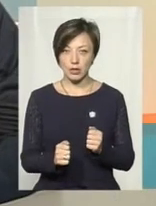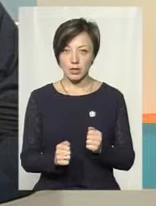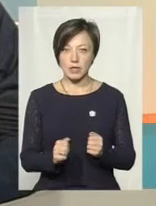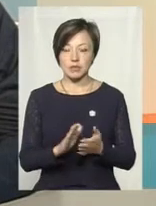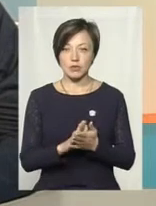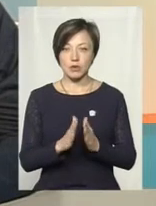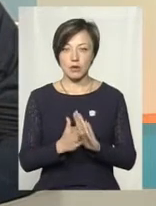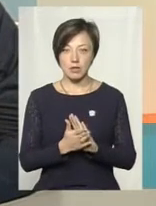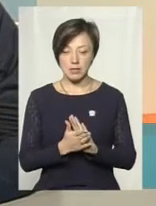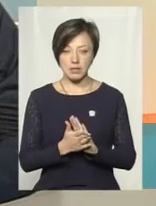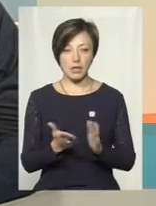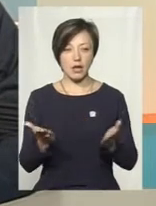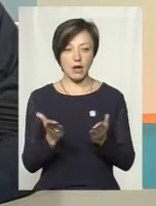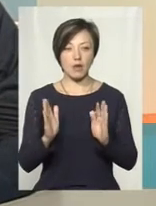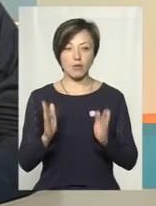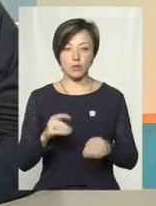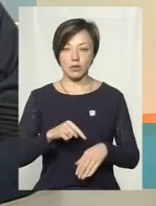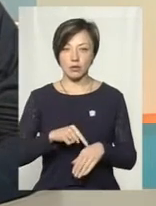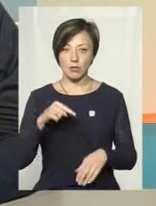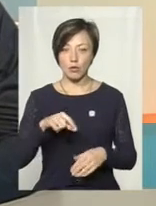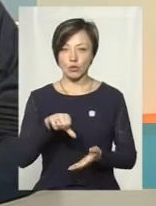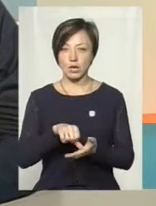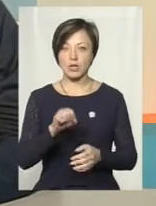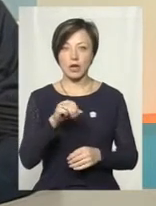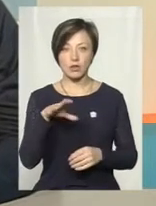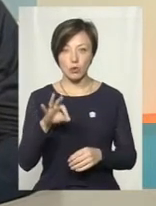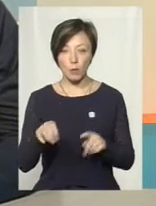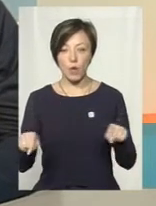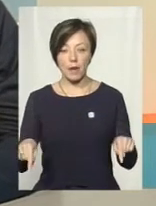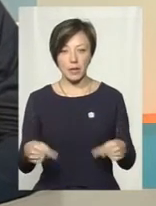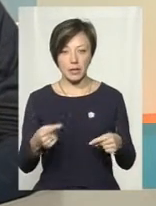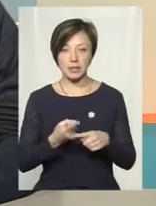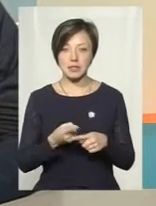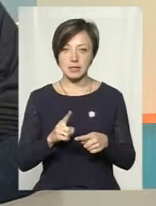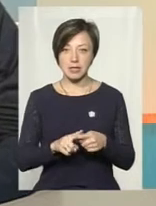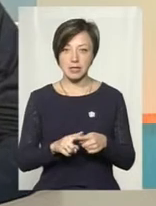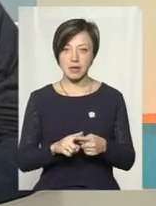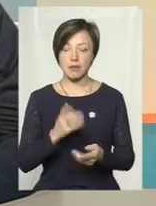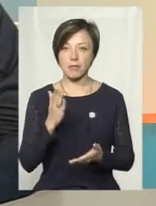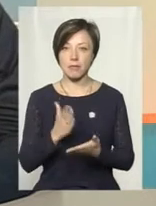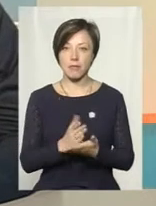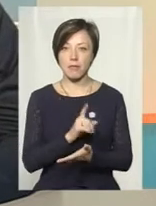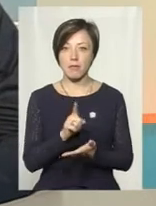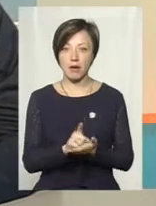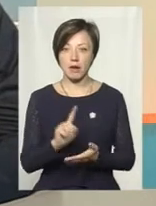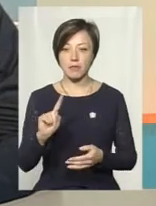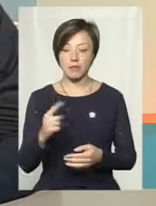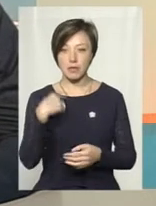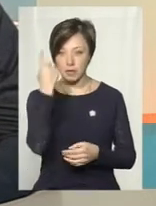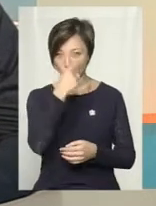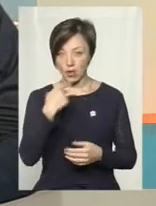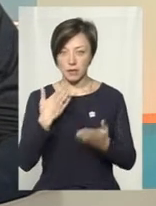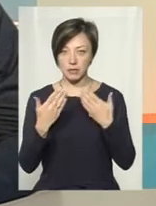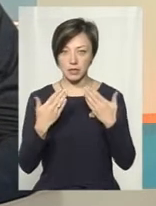кожна ситуація, яка буде реагуватися по учасниках АТО по реабілітації, це має, по-перше, бути індивідуальний